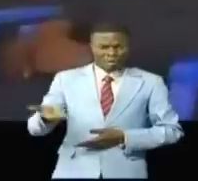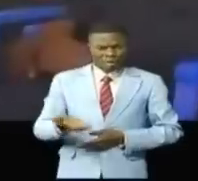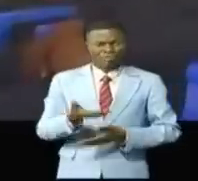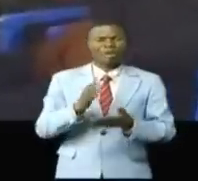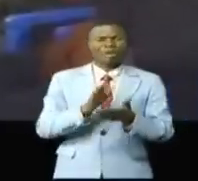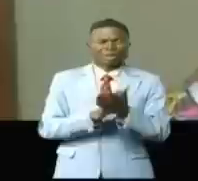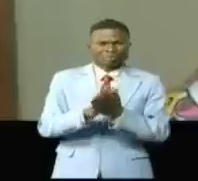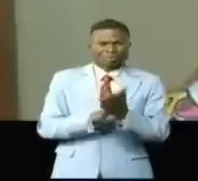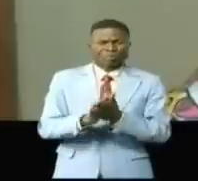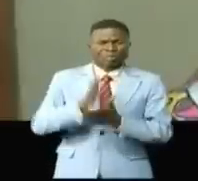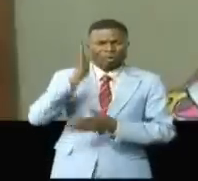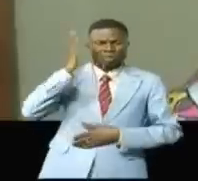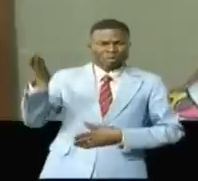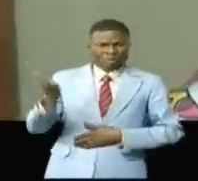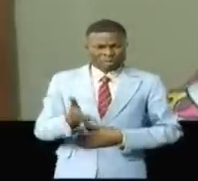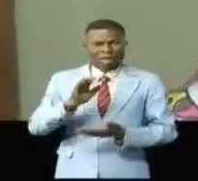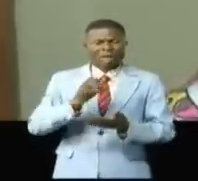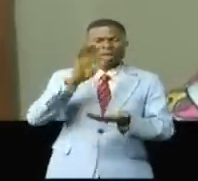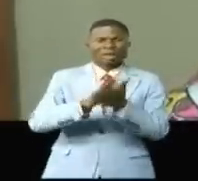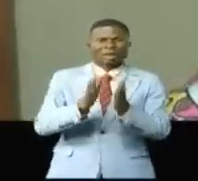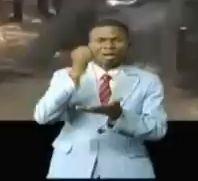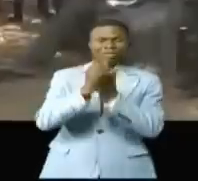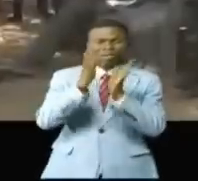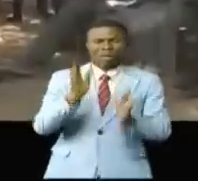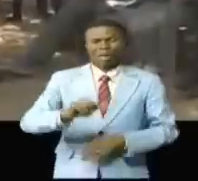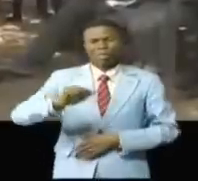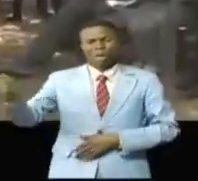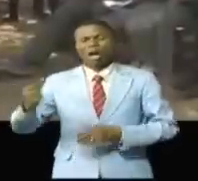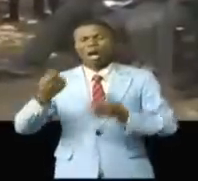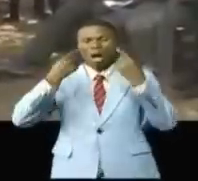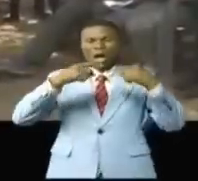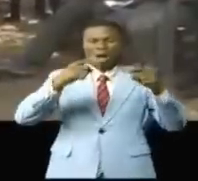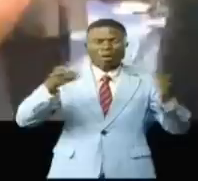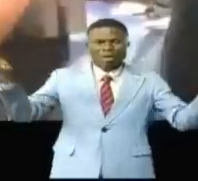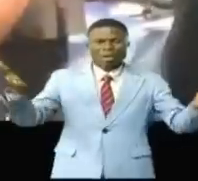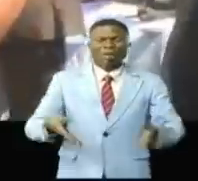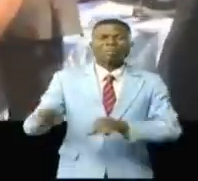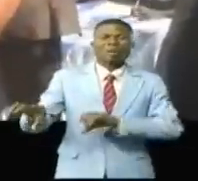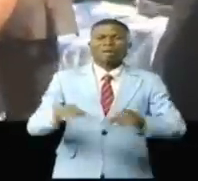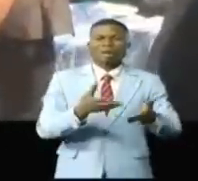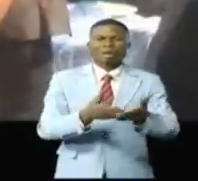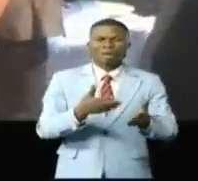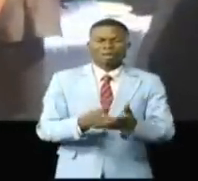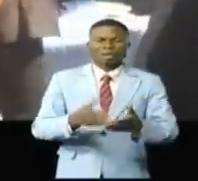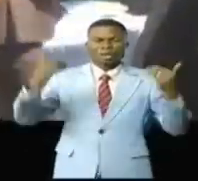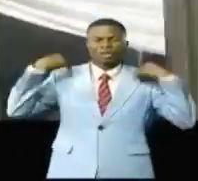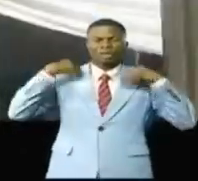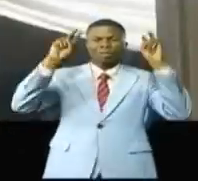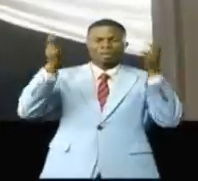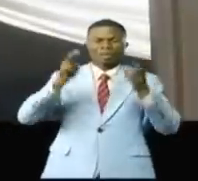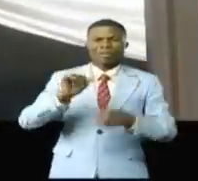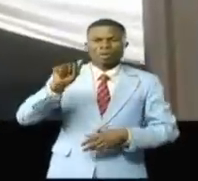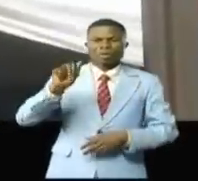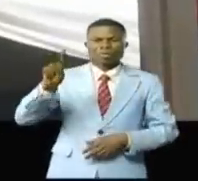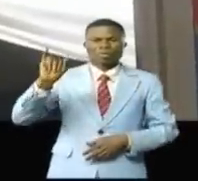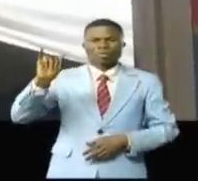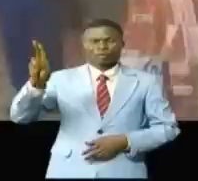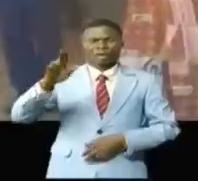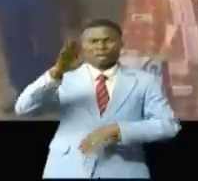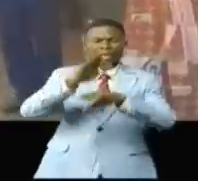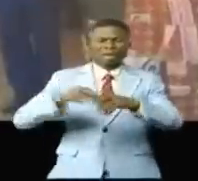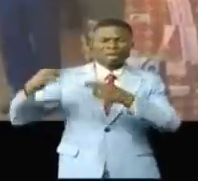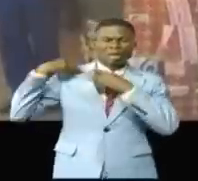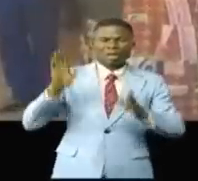bienvenue et qu'ils soient nos ambassadeurs auprès des autres. Présents dans cette activité, les maires de la ville d'Uvira appellent les responsables